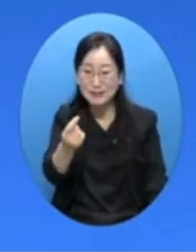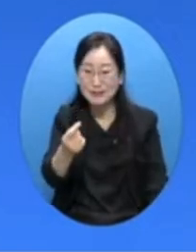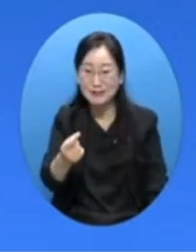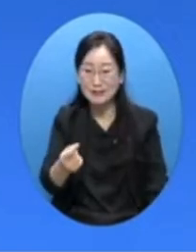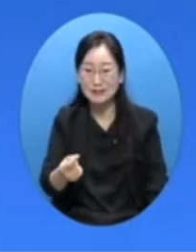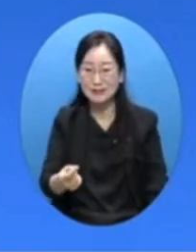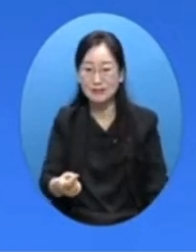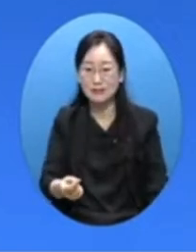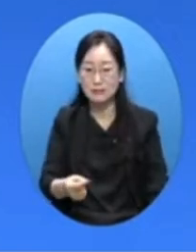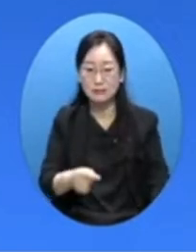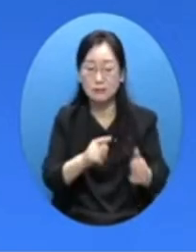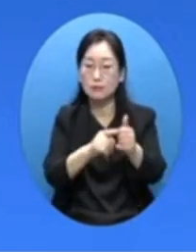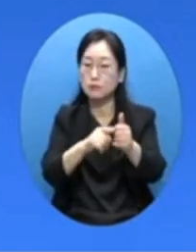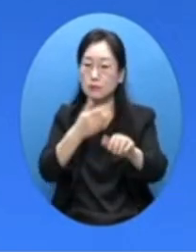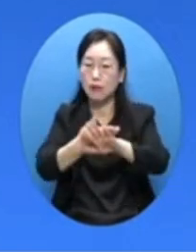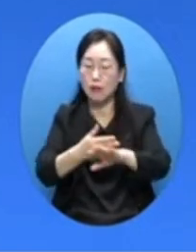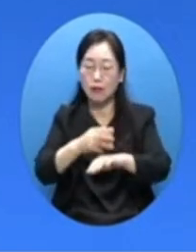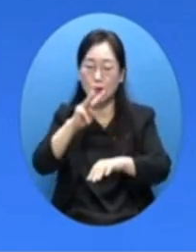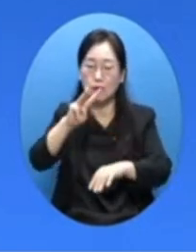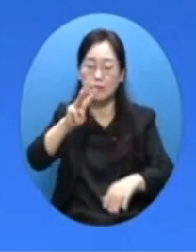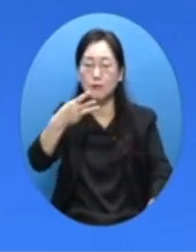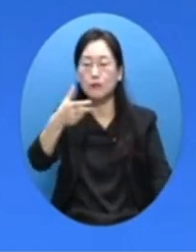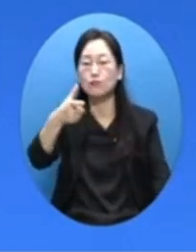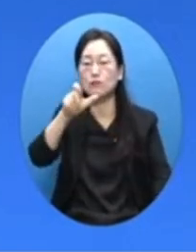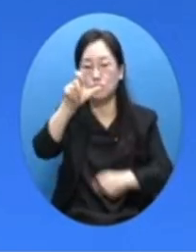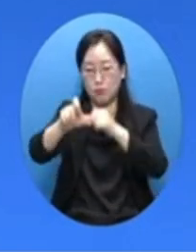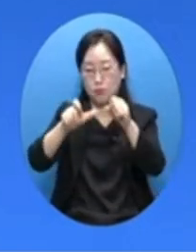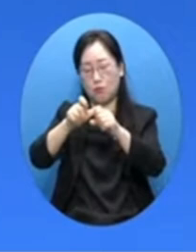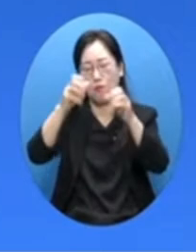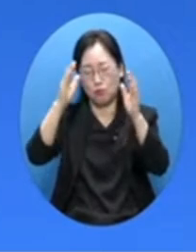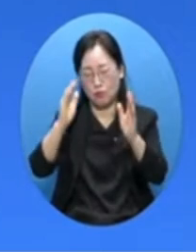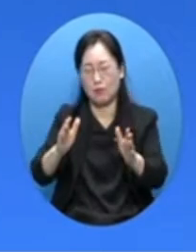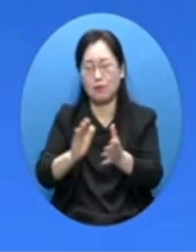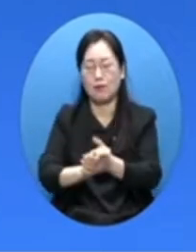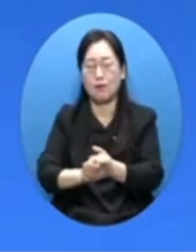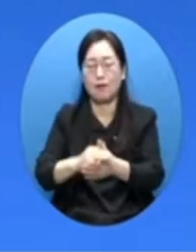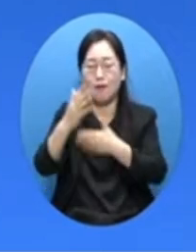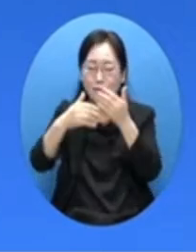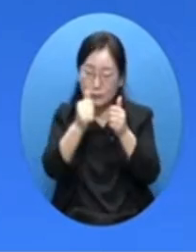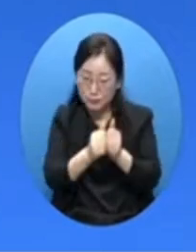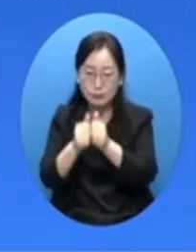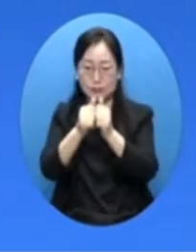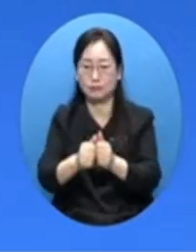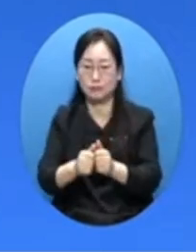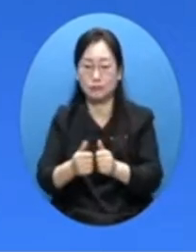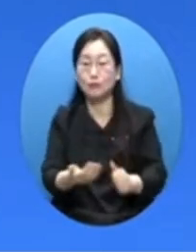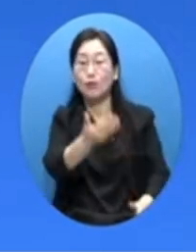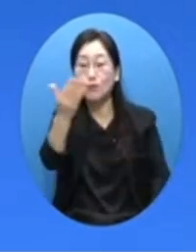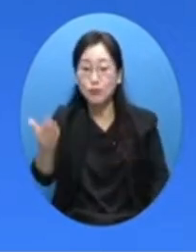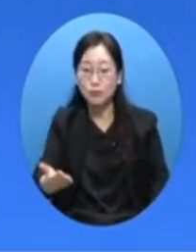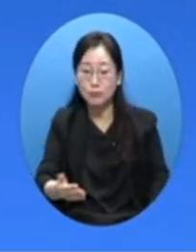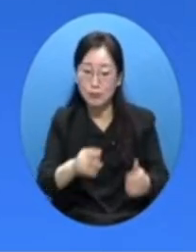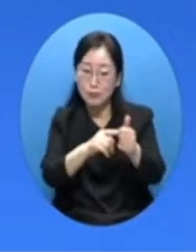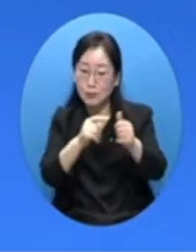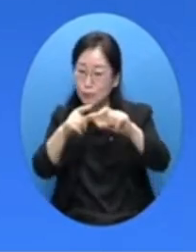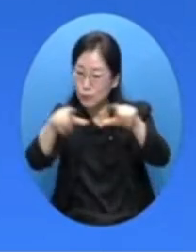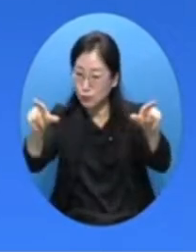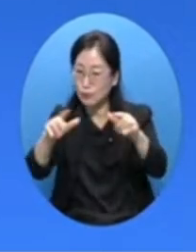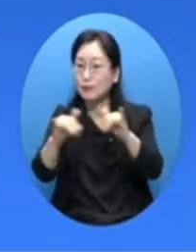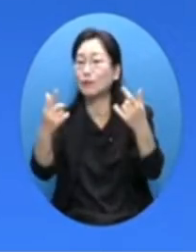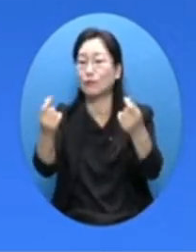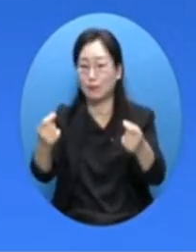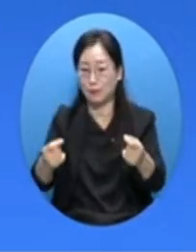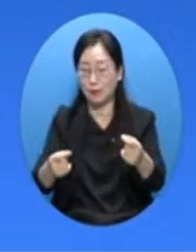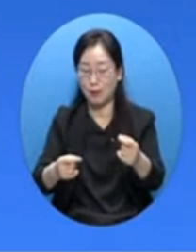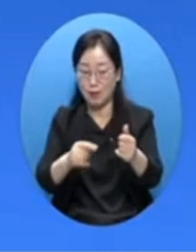아이 에녹은 365년을 그렇게 동행하며 살았어요. 여러분 에녹이 살았으면 에녹도 우리 같은 평범한 사람이니까 우리도 그렇게